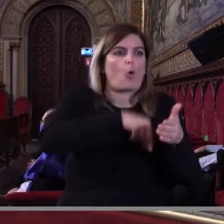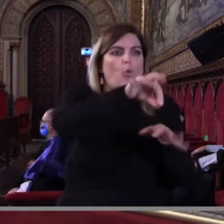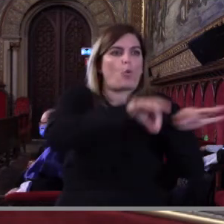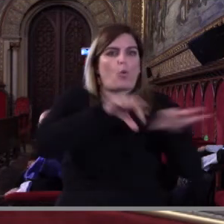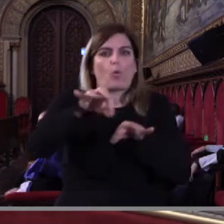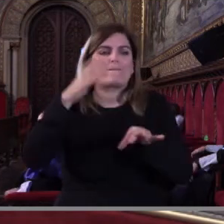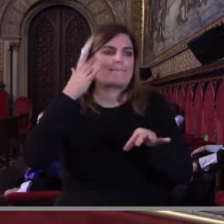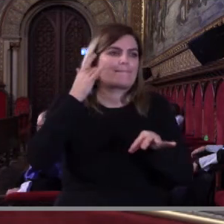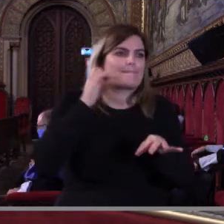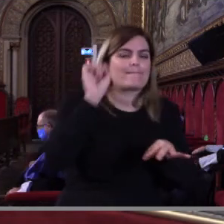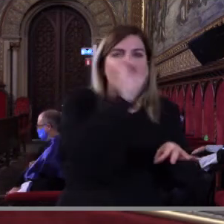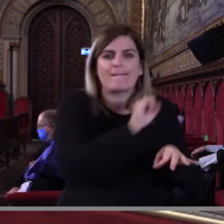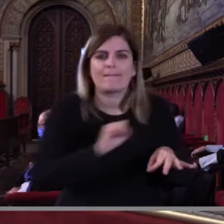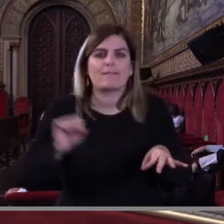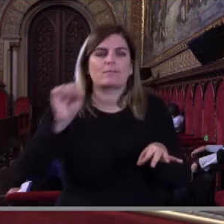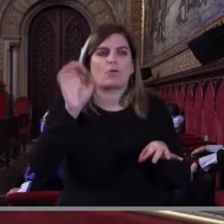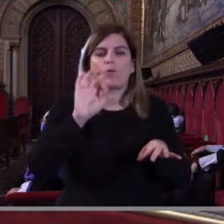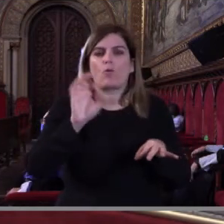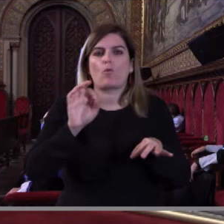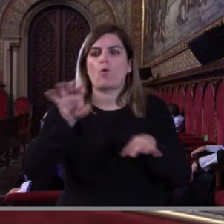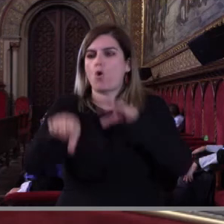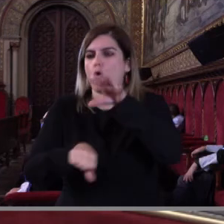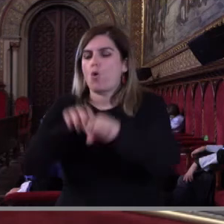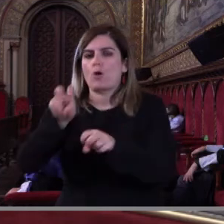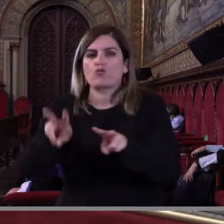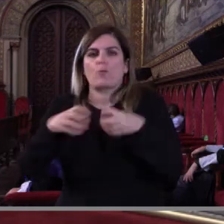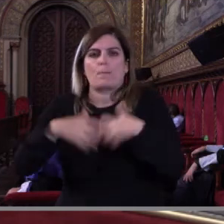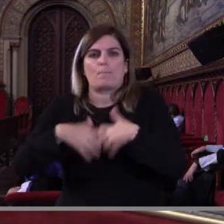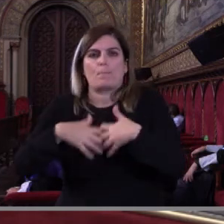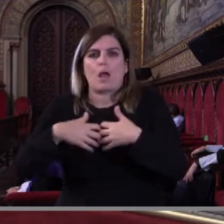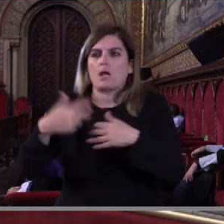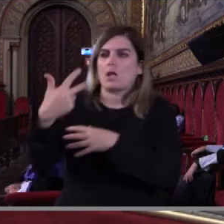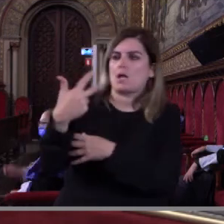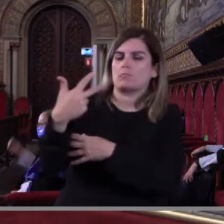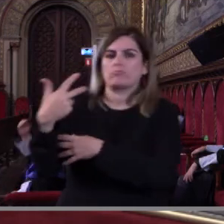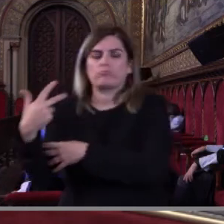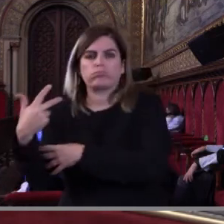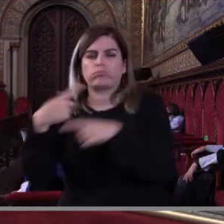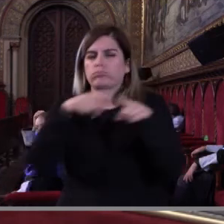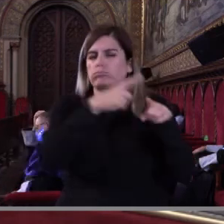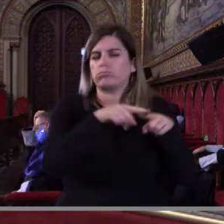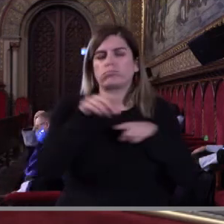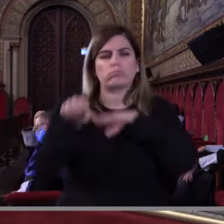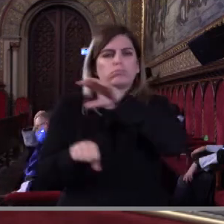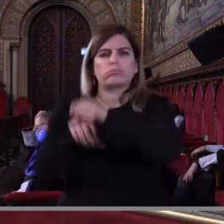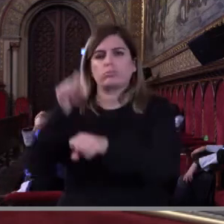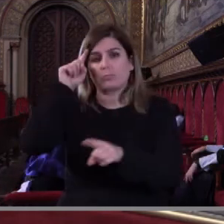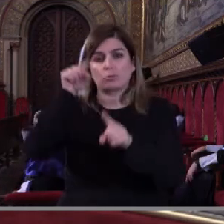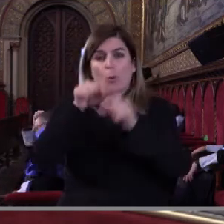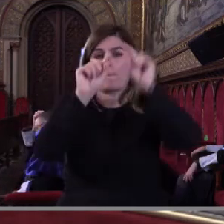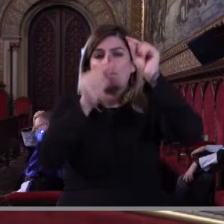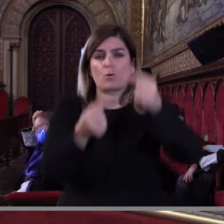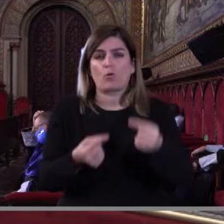neteja, de compra de noves màquines, càmeres, ordinadors, etc., per tal de que els pressupostos